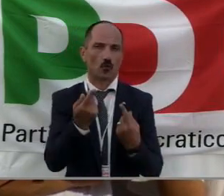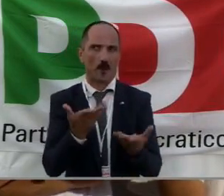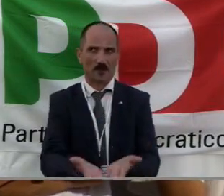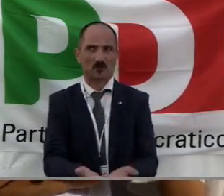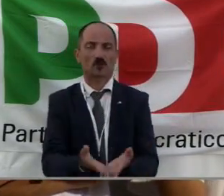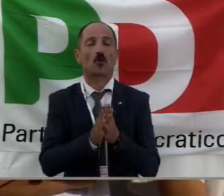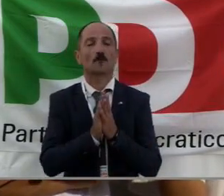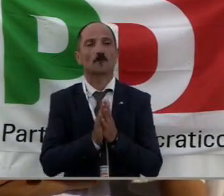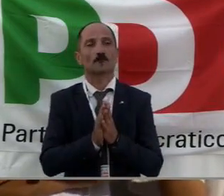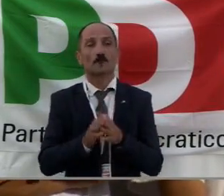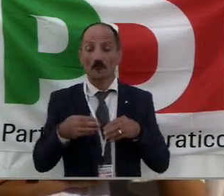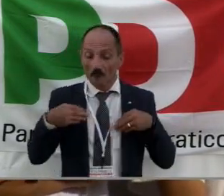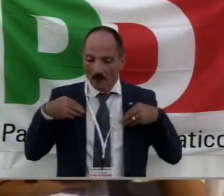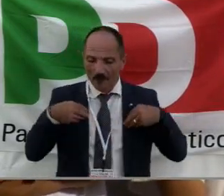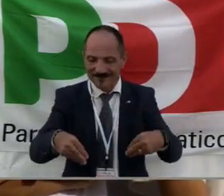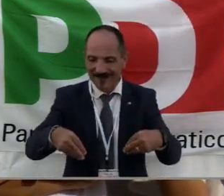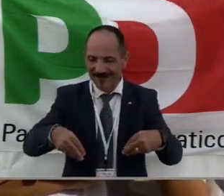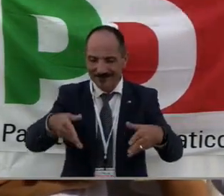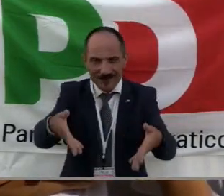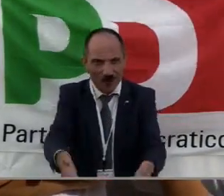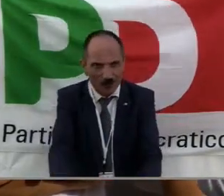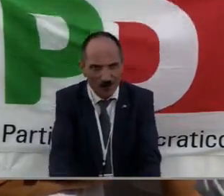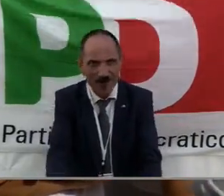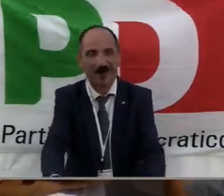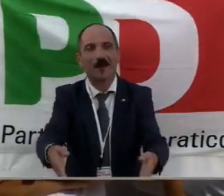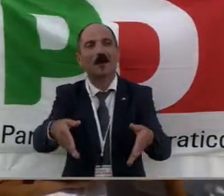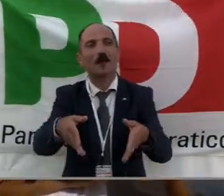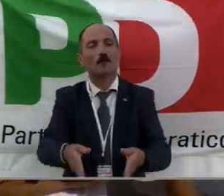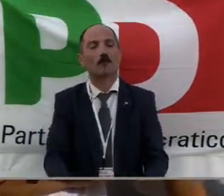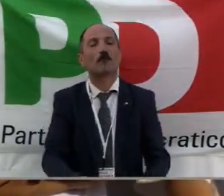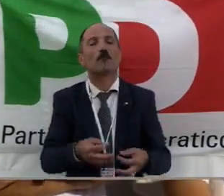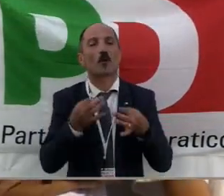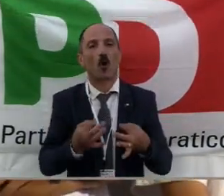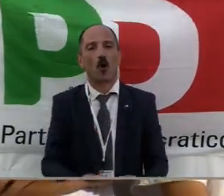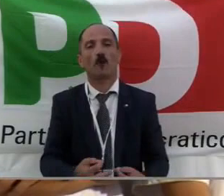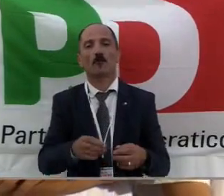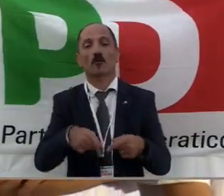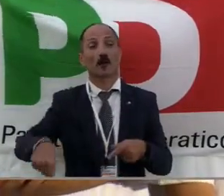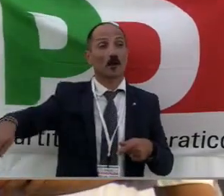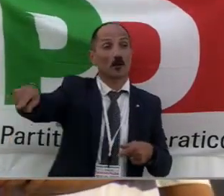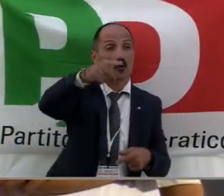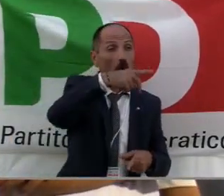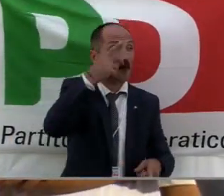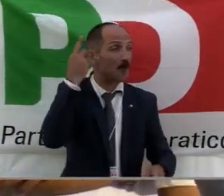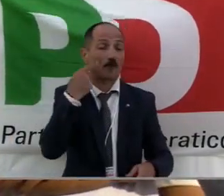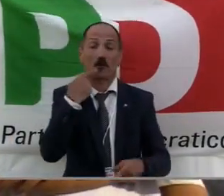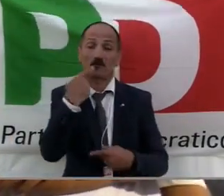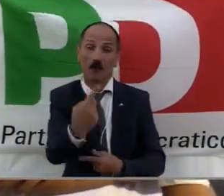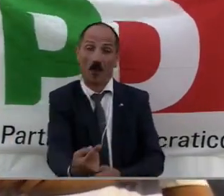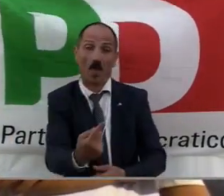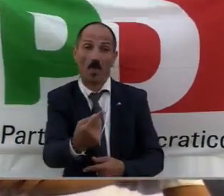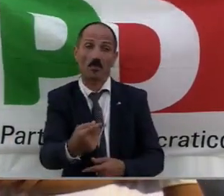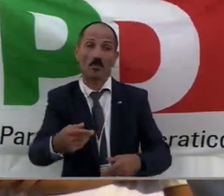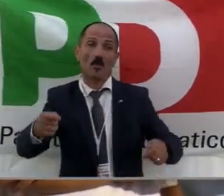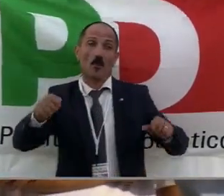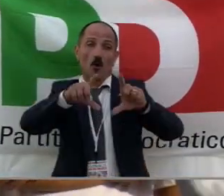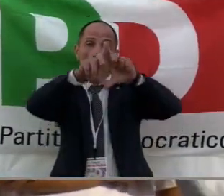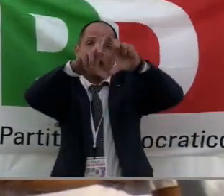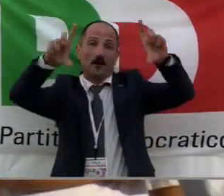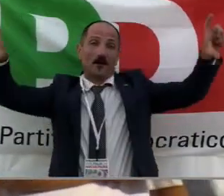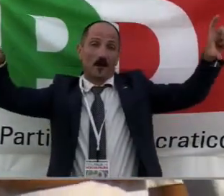noi siamo qui, proprio per tutto questo noi abbiamo detto, anche con quei